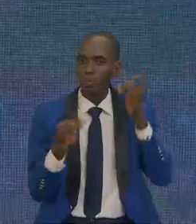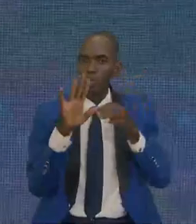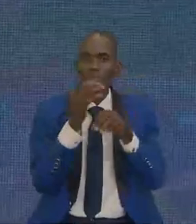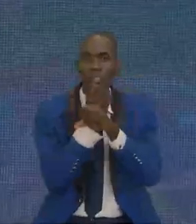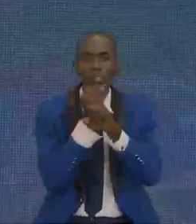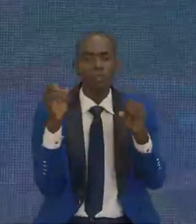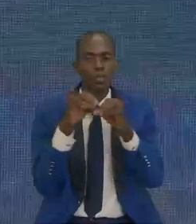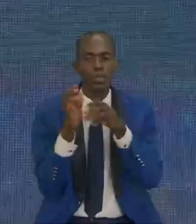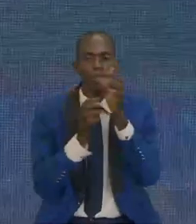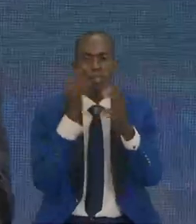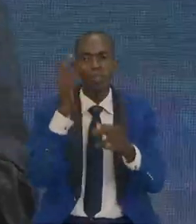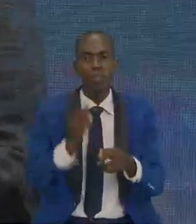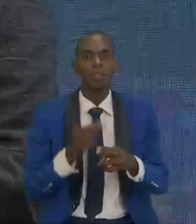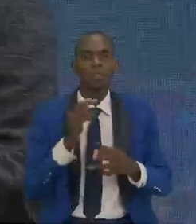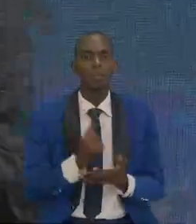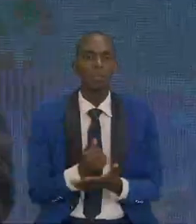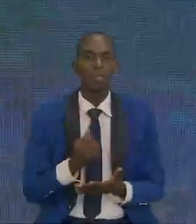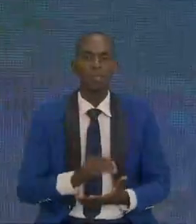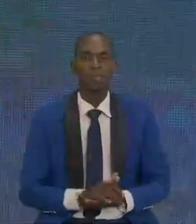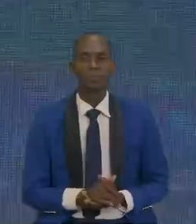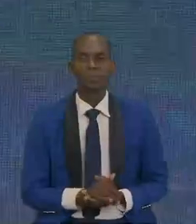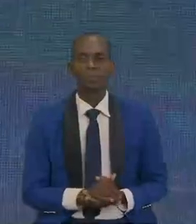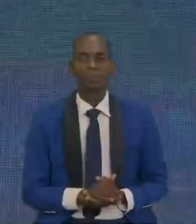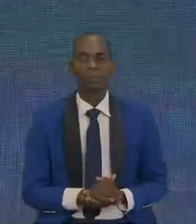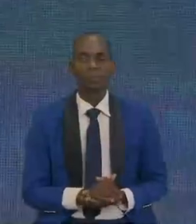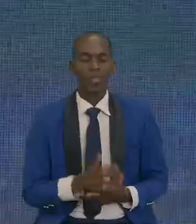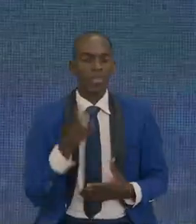Vous n'allez pas fermer les yeux à votre salut.